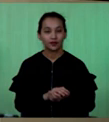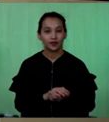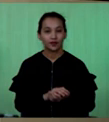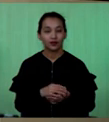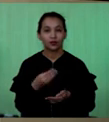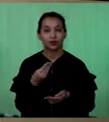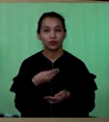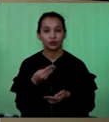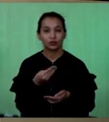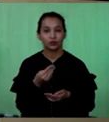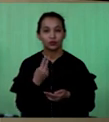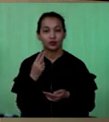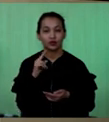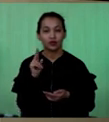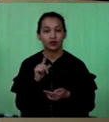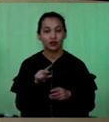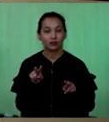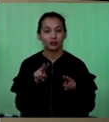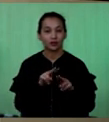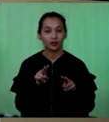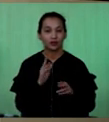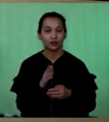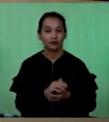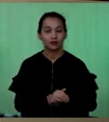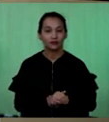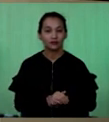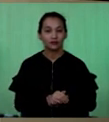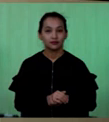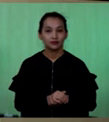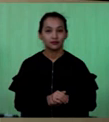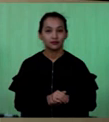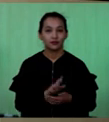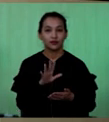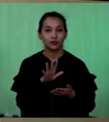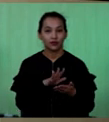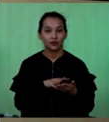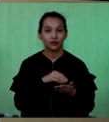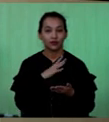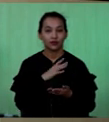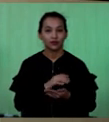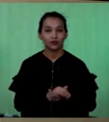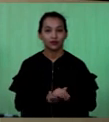Demak, 10 2 kilogramni tashkil etar ekan. Yozib oldingizmi?